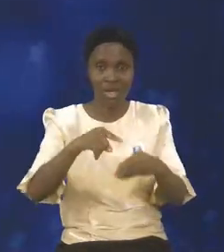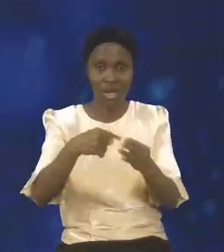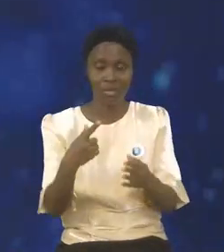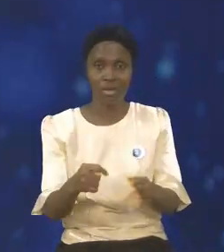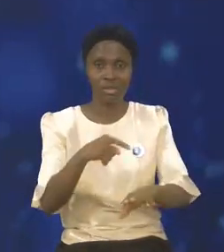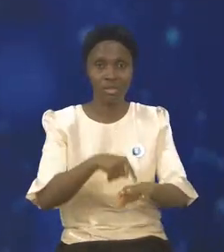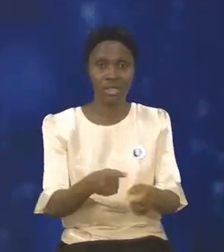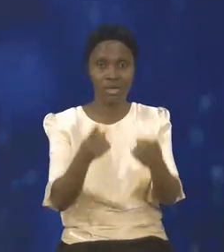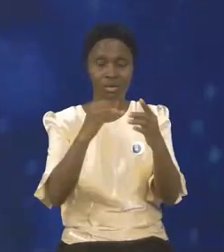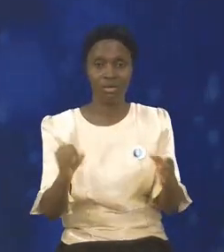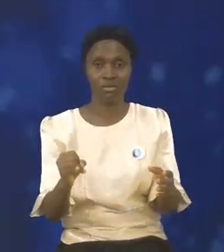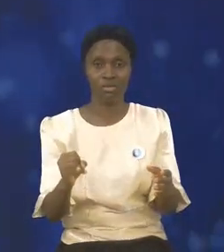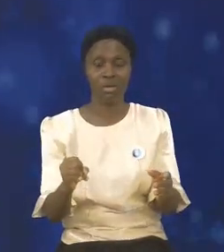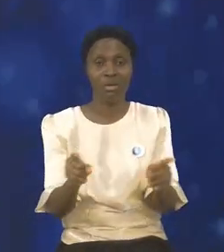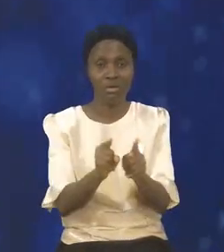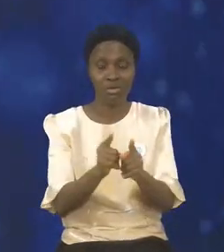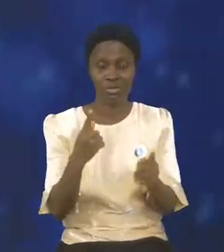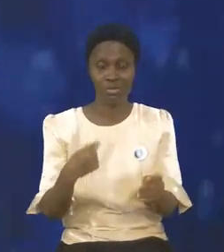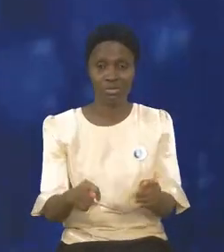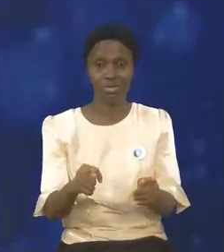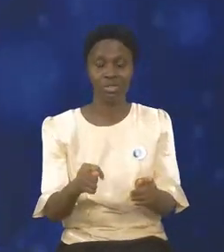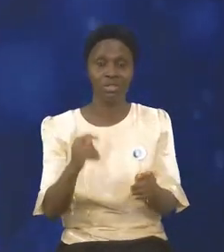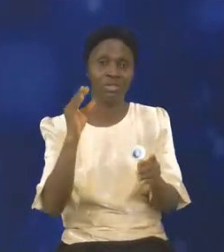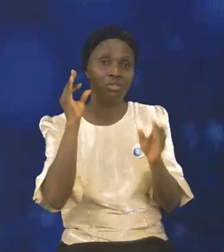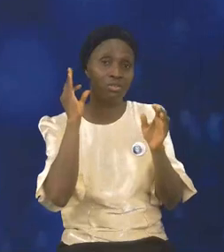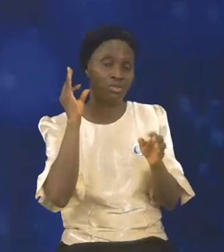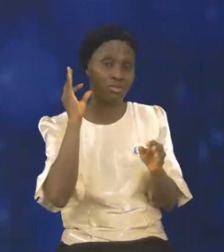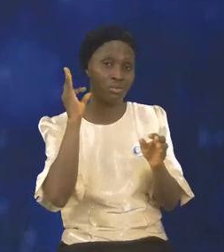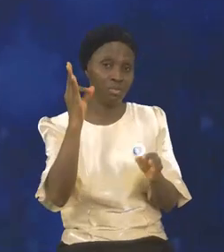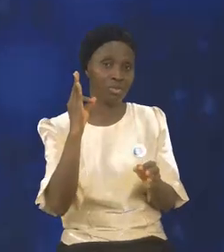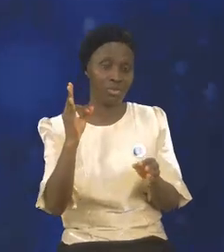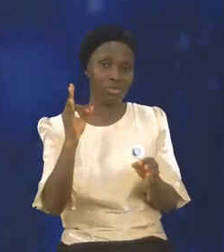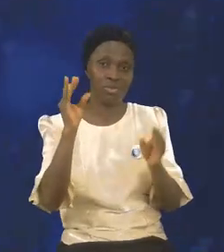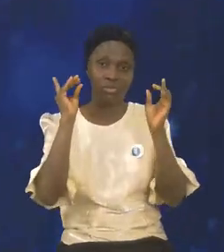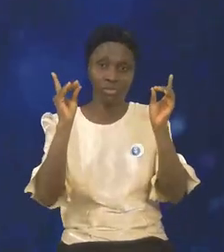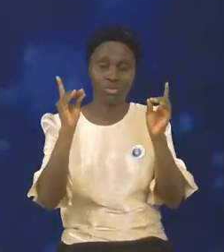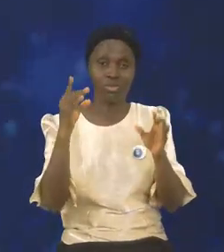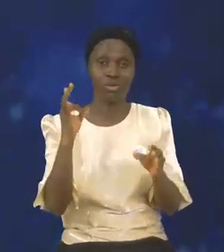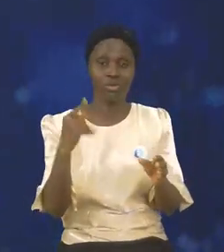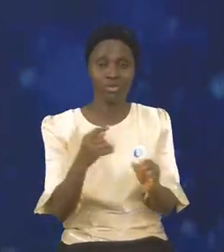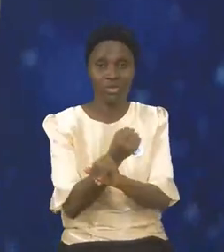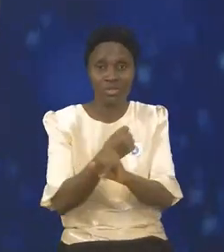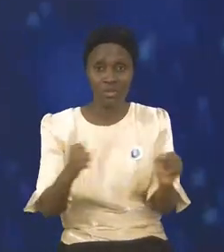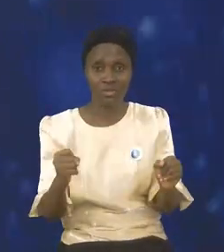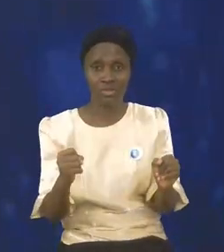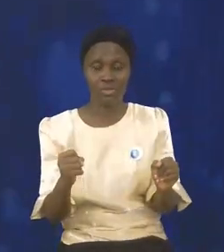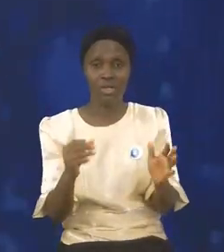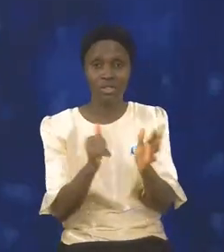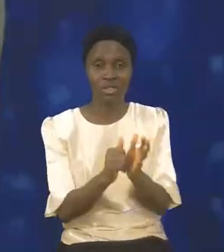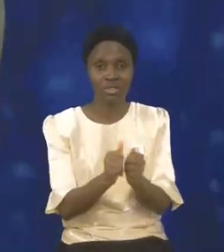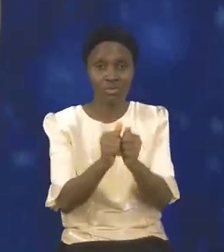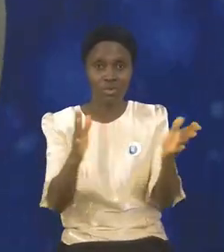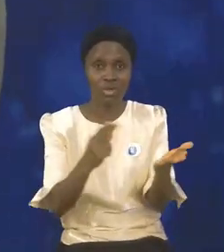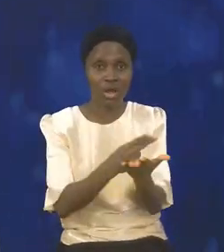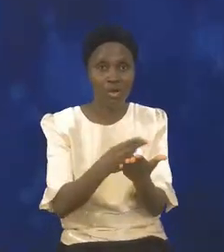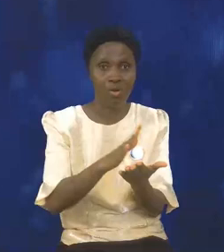de l'Antichrist. Ils ne vont rien connaître au sujet des temps à venir. Même les doctrines de base de